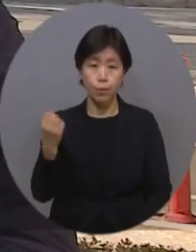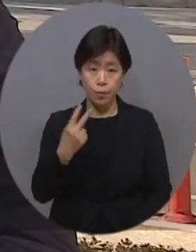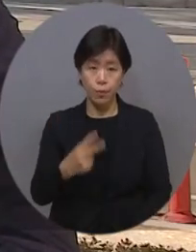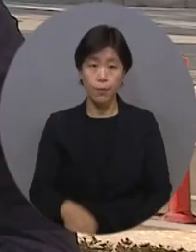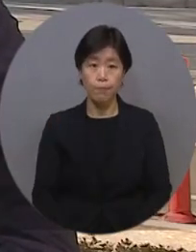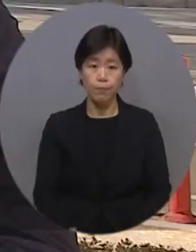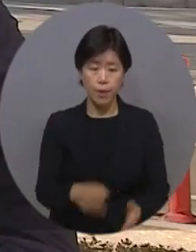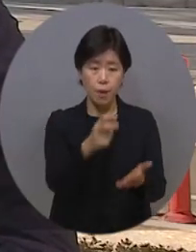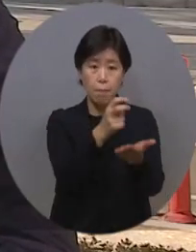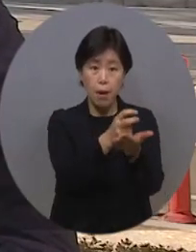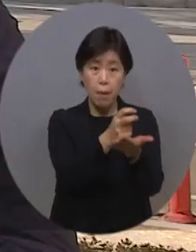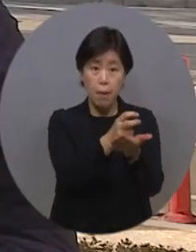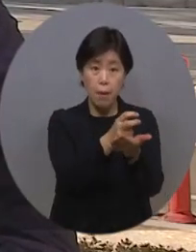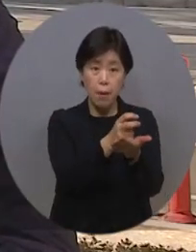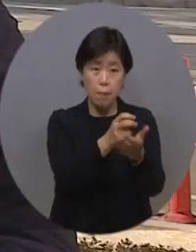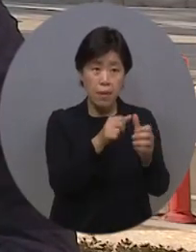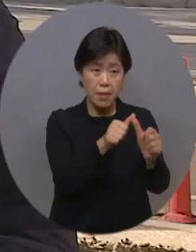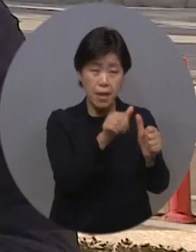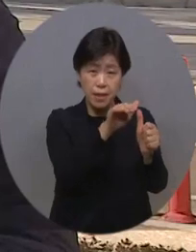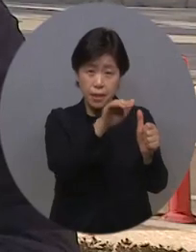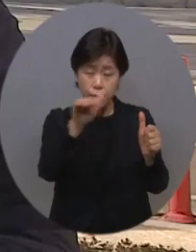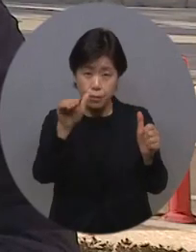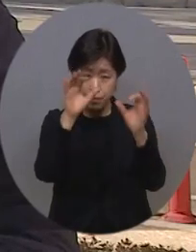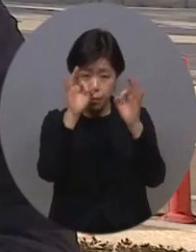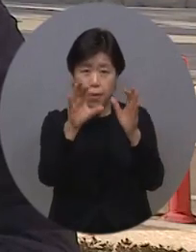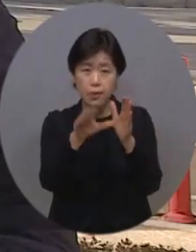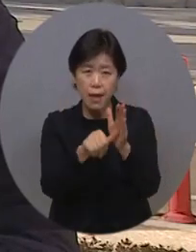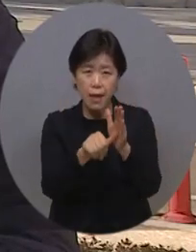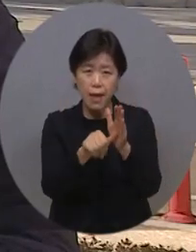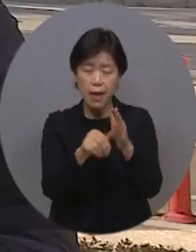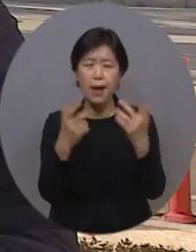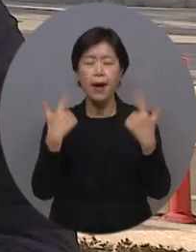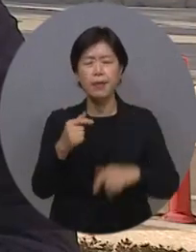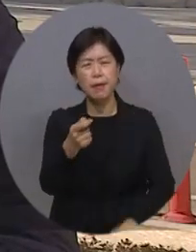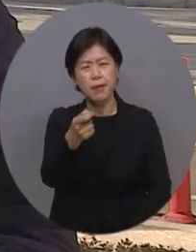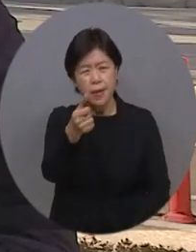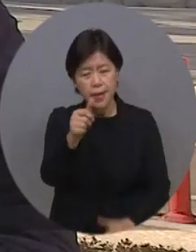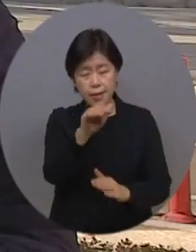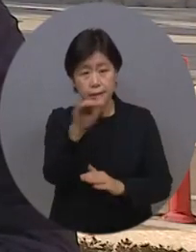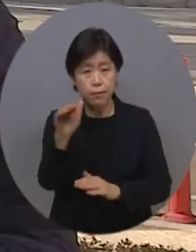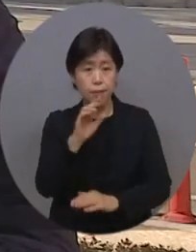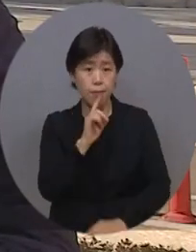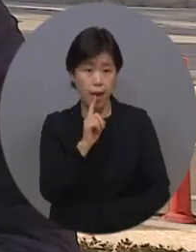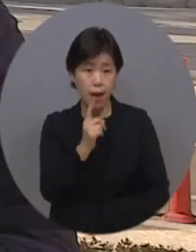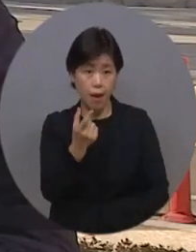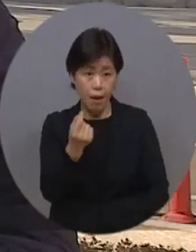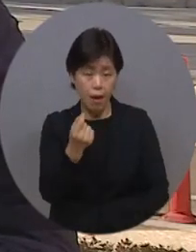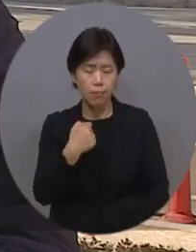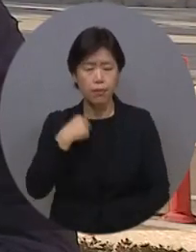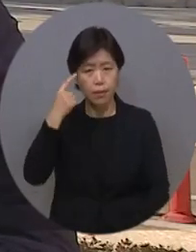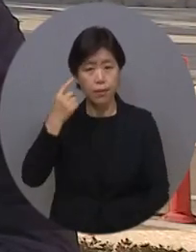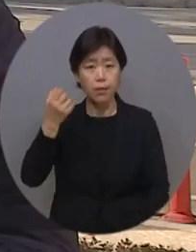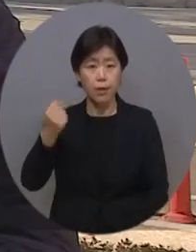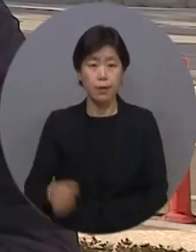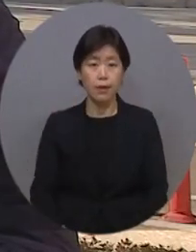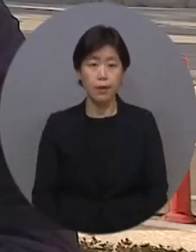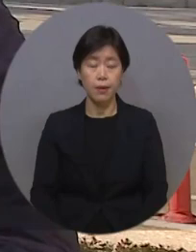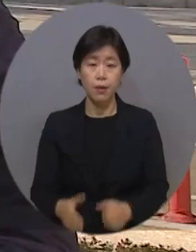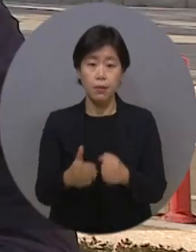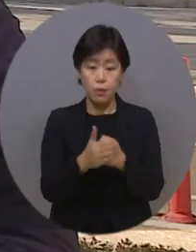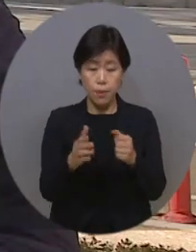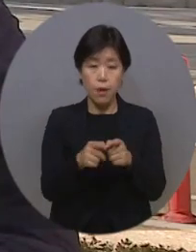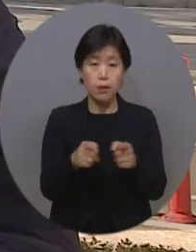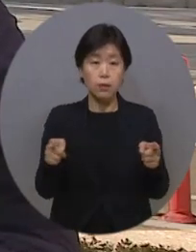그 법적 기준이라는 건 항상 최소의 기준을 얘기하는 거라고 저는 생각을 합니다.